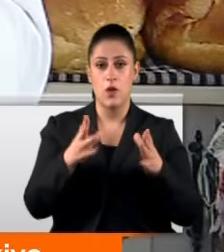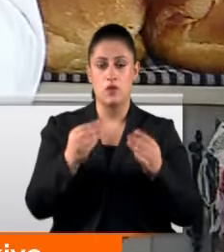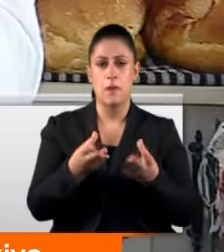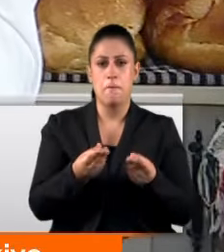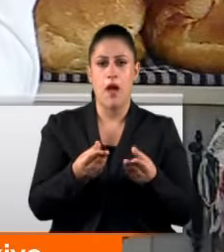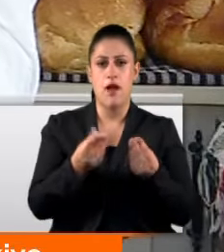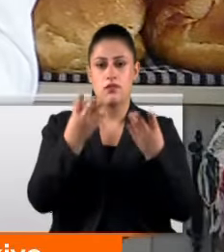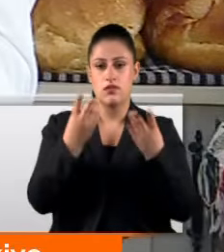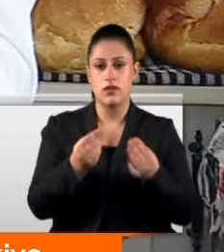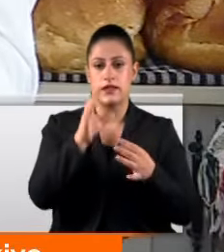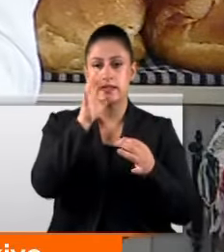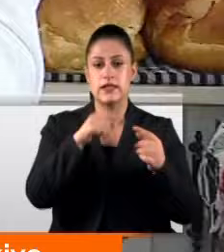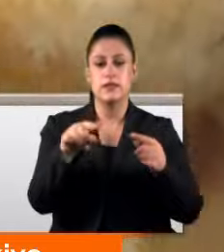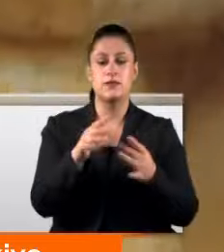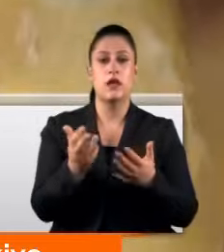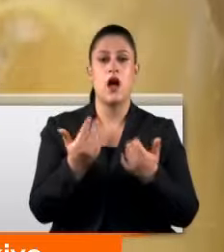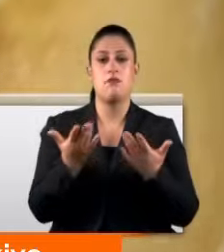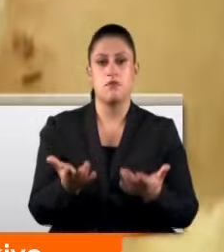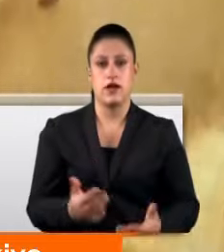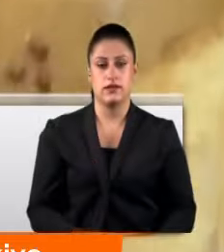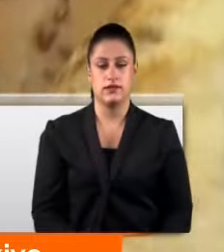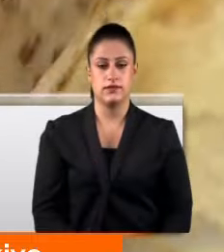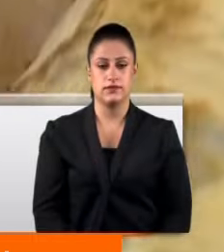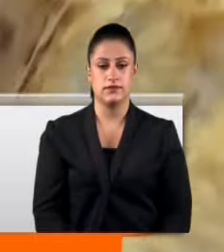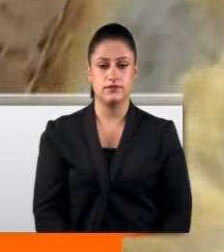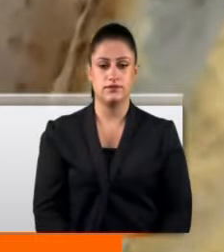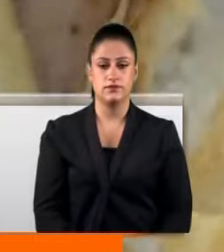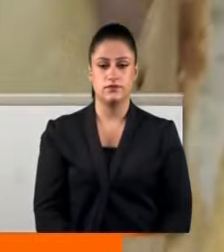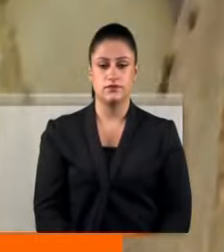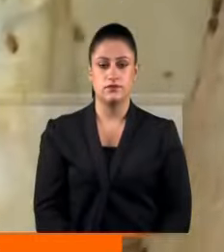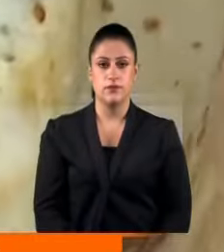düşüyor. Kimse almaz bu ekmeği. Sıcak ekmek almak istiyor. Tabii.